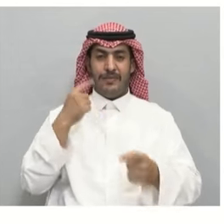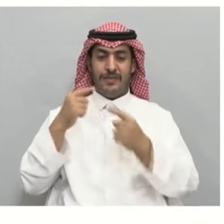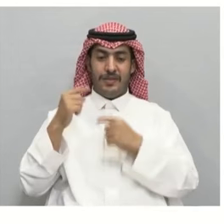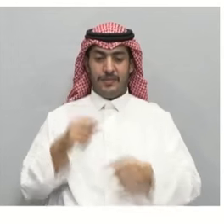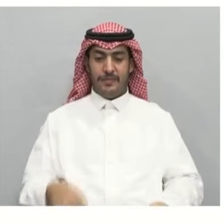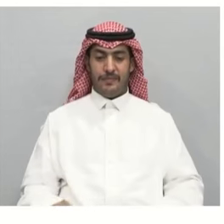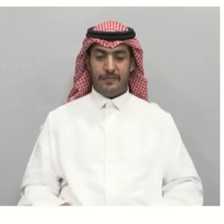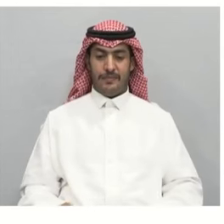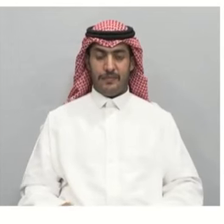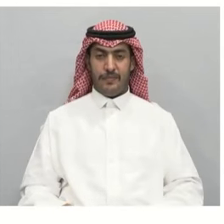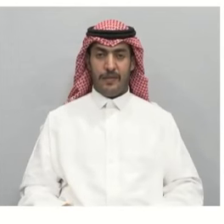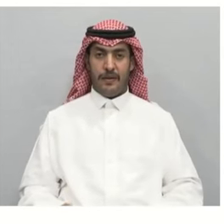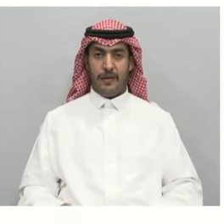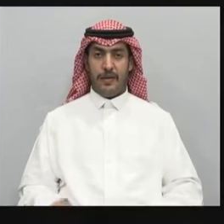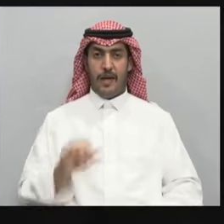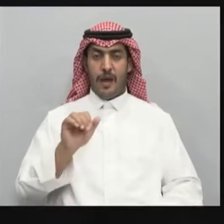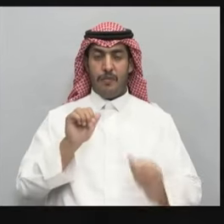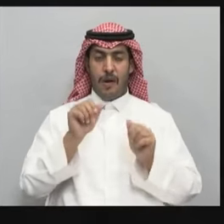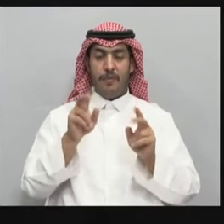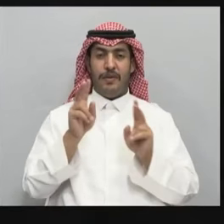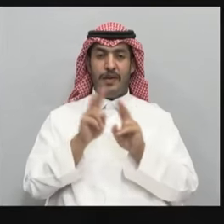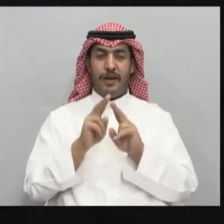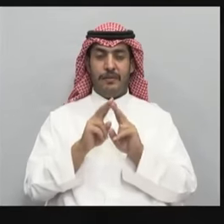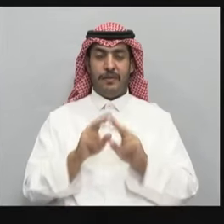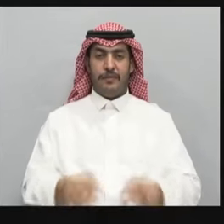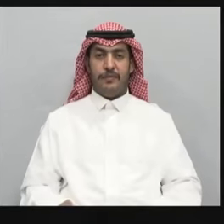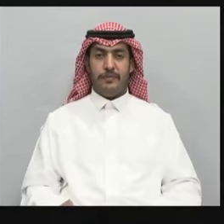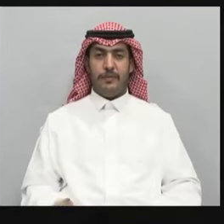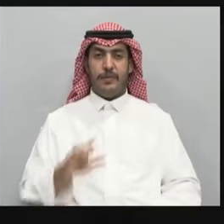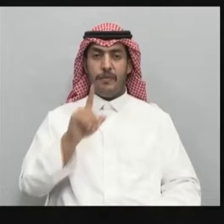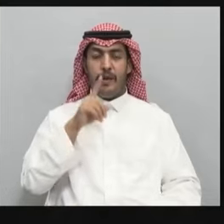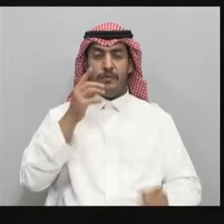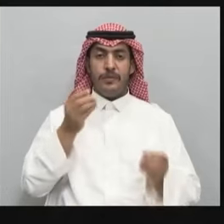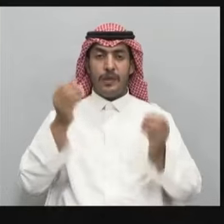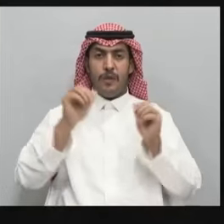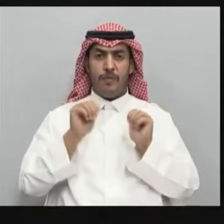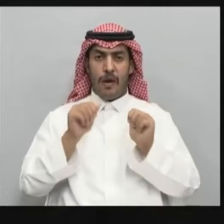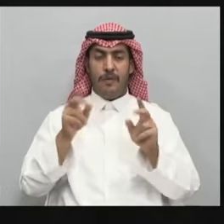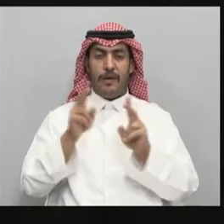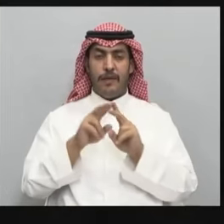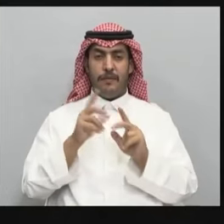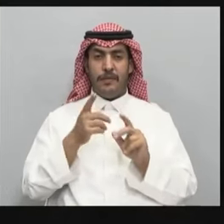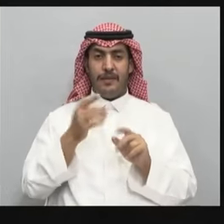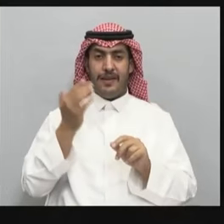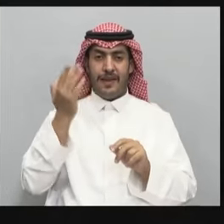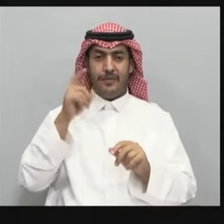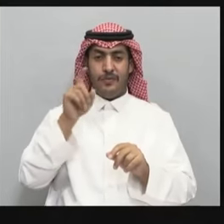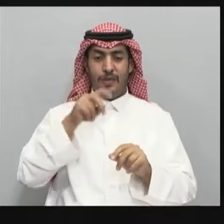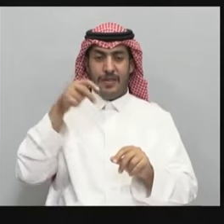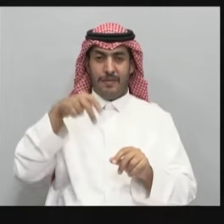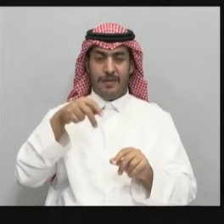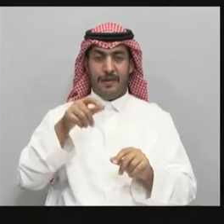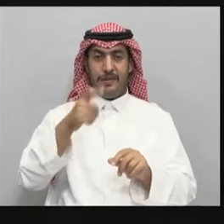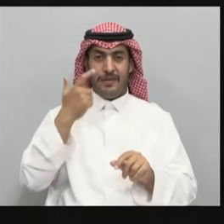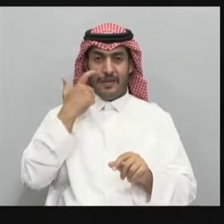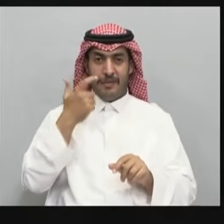نسترجع لما تكلمنا عن المقاومه الكهربائيه متى تزداد المقاومه الكهربائيه قبل شوي في السؤال رقم 8 قلت